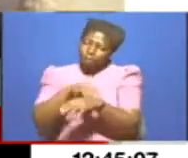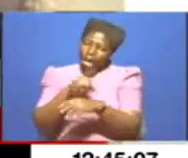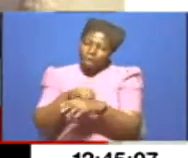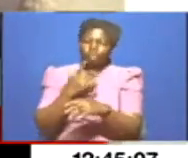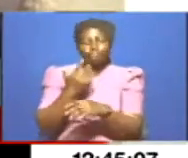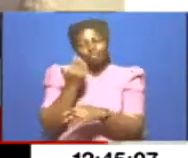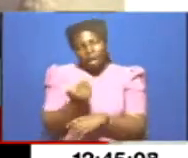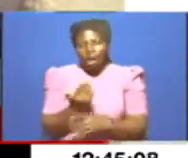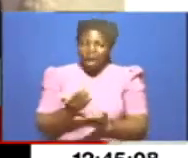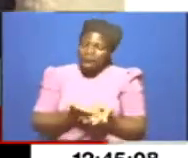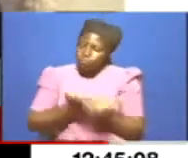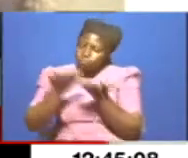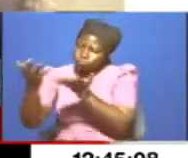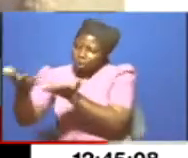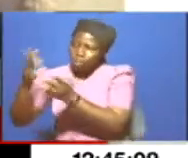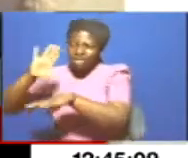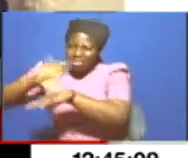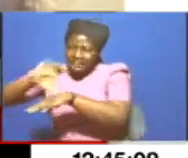mchungaji au mshauri